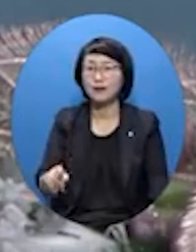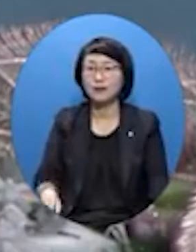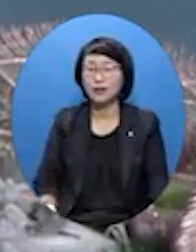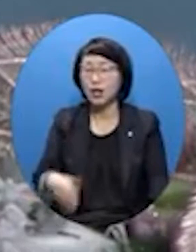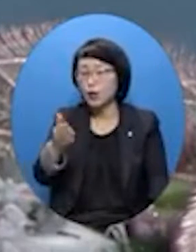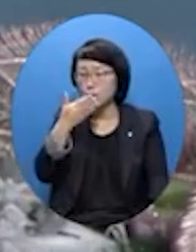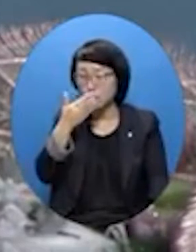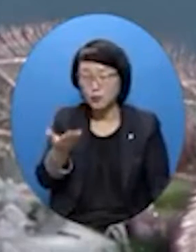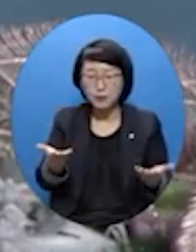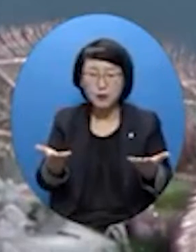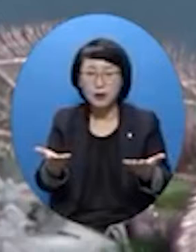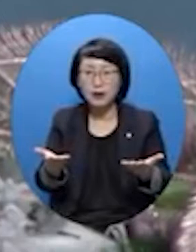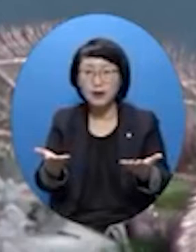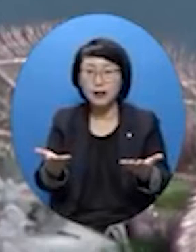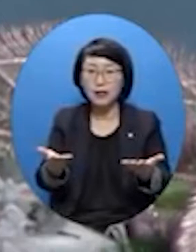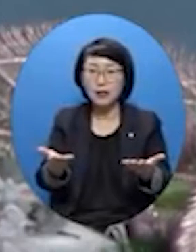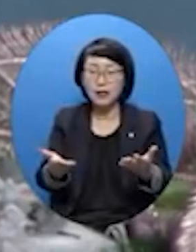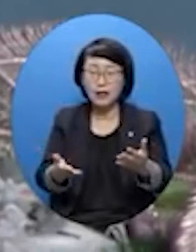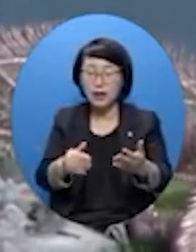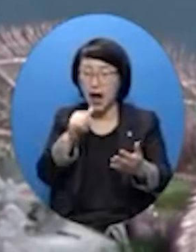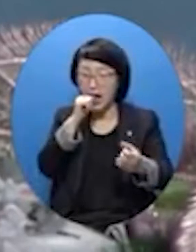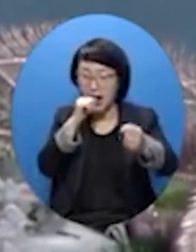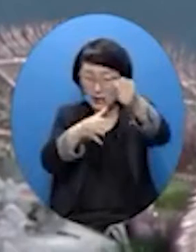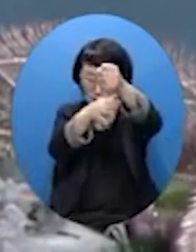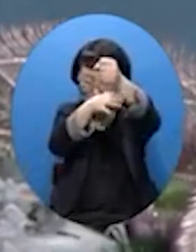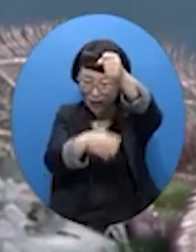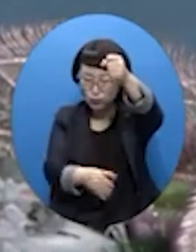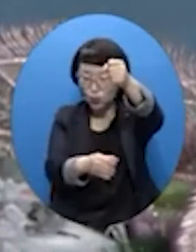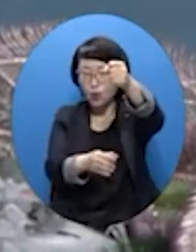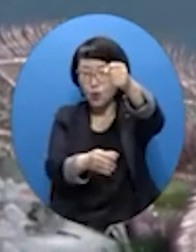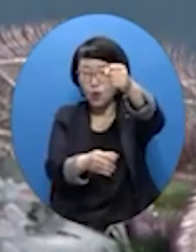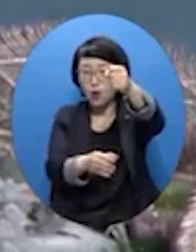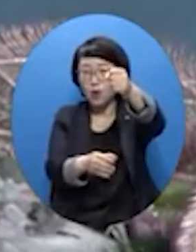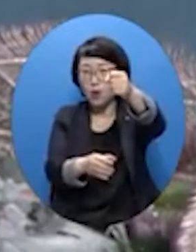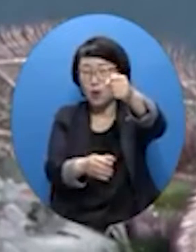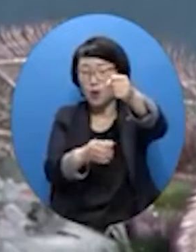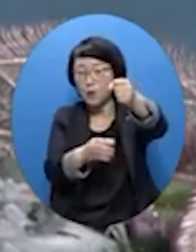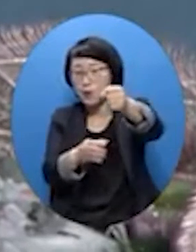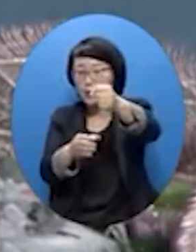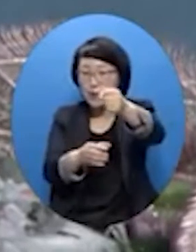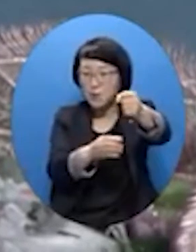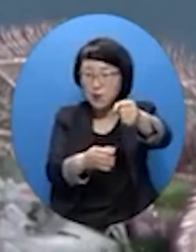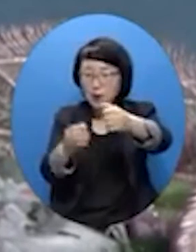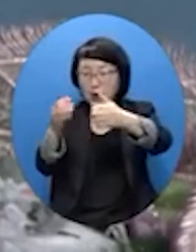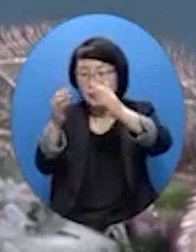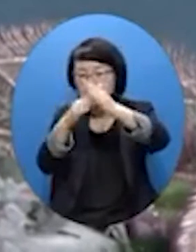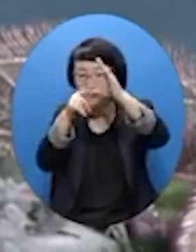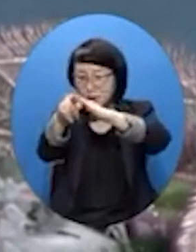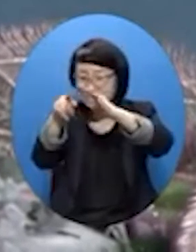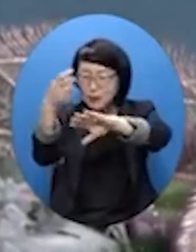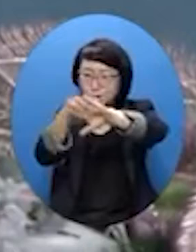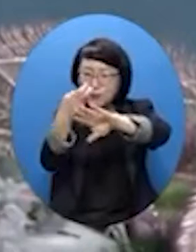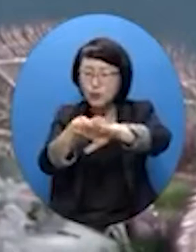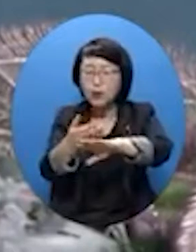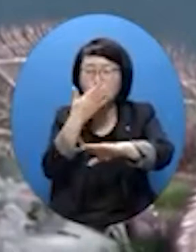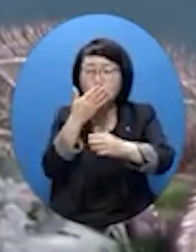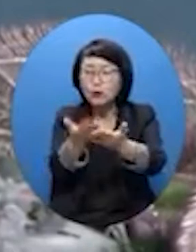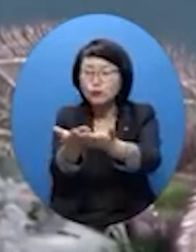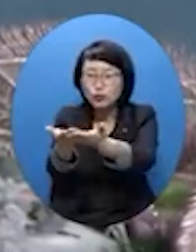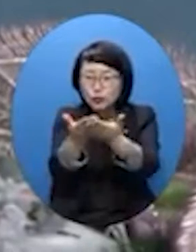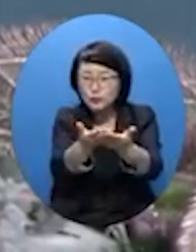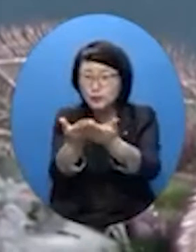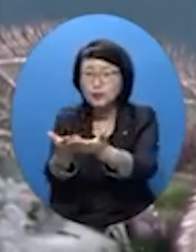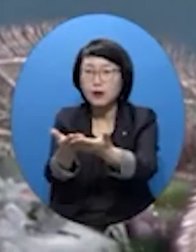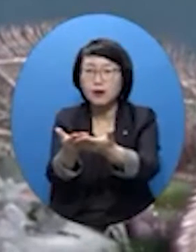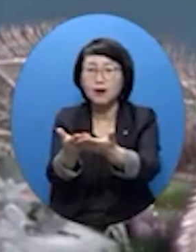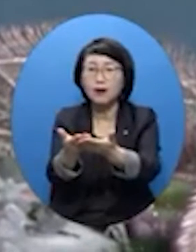먹을 것이 없어서 이 손에 깡통을 차고 문을 두드리면서 먹을 것을 달라고 구걸하던